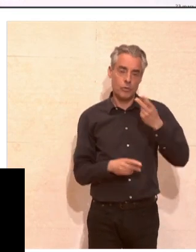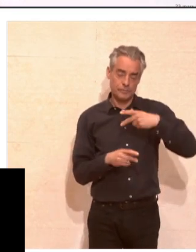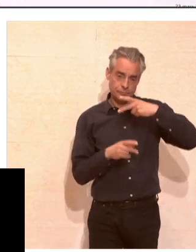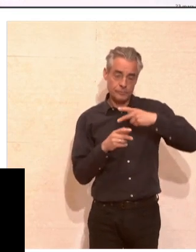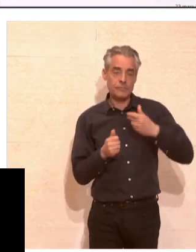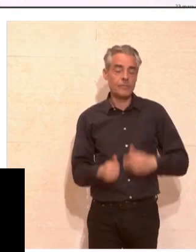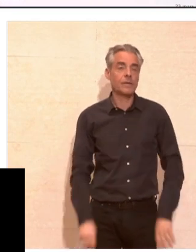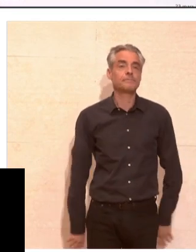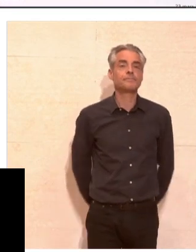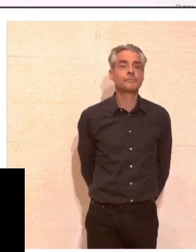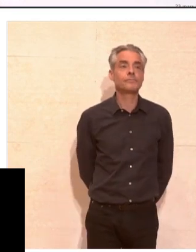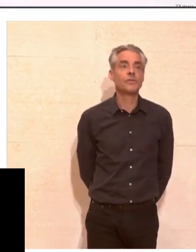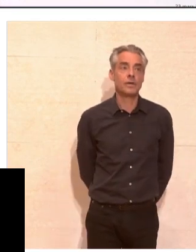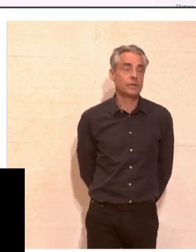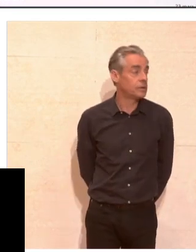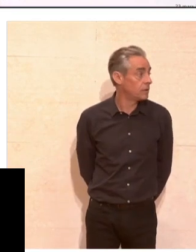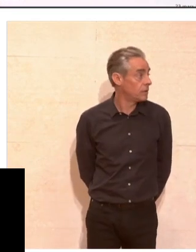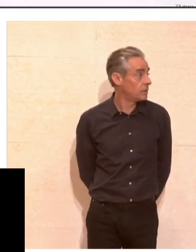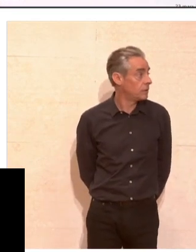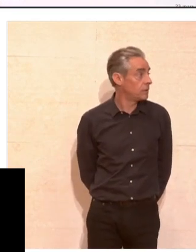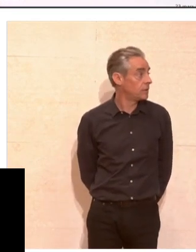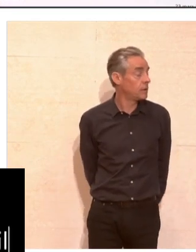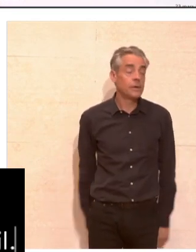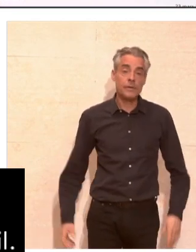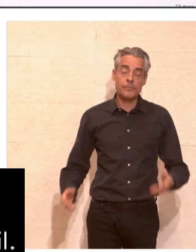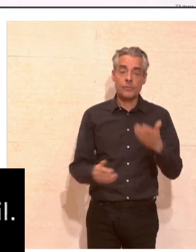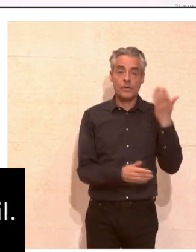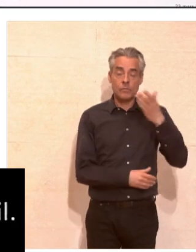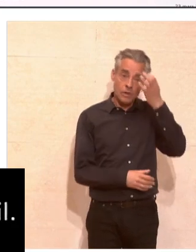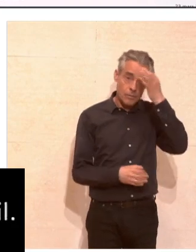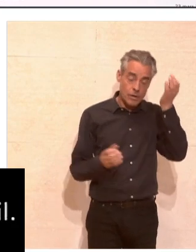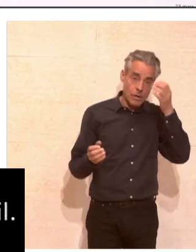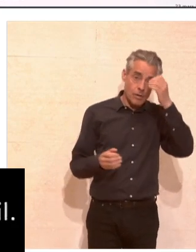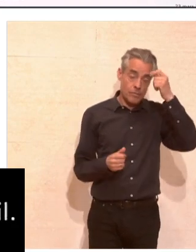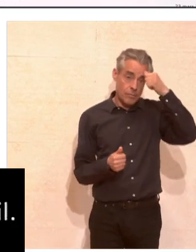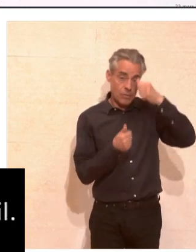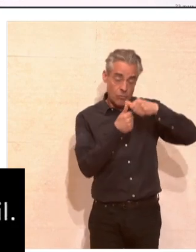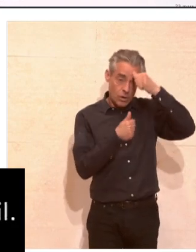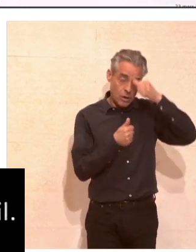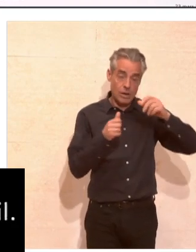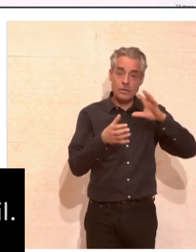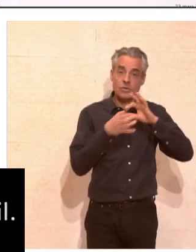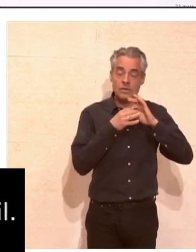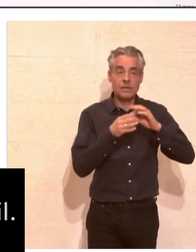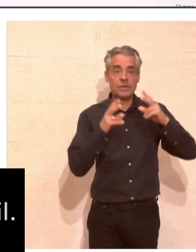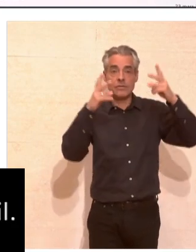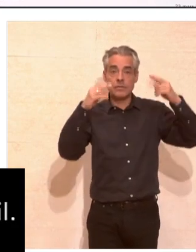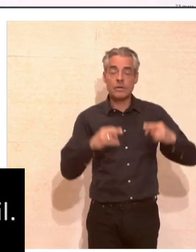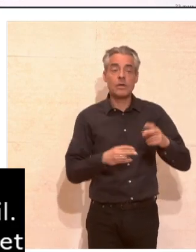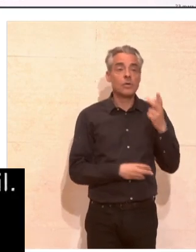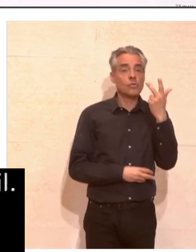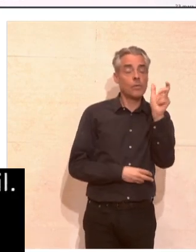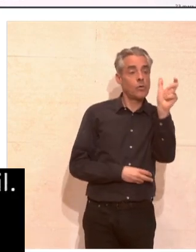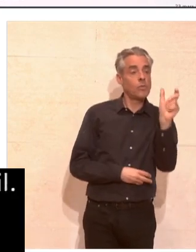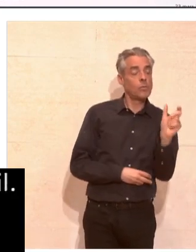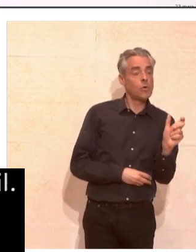avec le sommeil. Voilà. Puis on parlait un peu de créativité, de mémoire associative. Donc quand on fait des petites tâches comme par exemple on vous donne 3 mots,